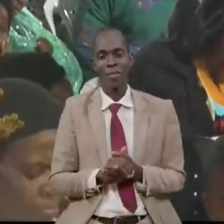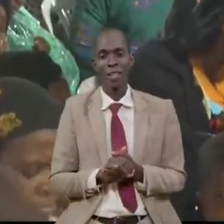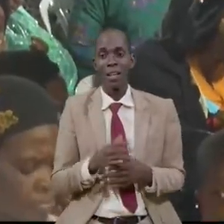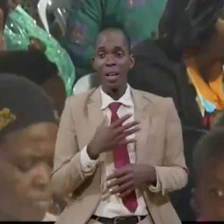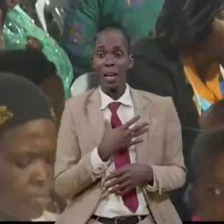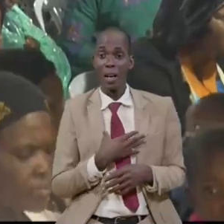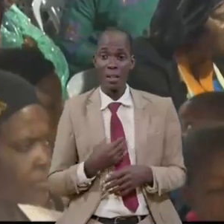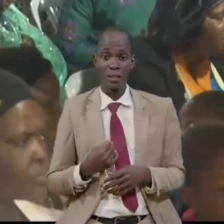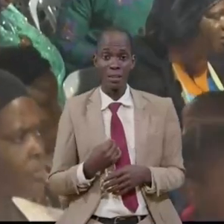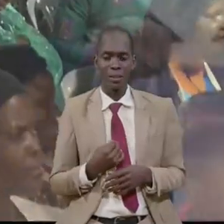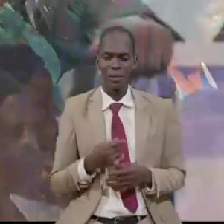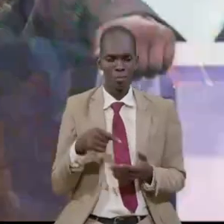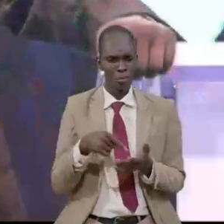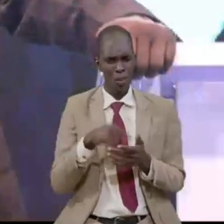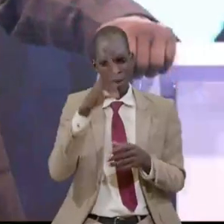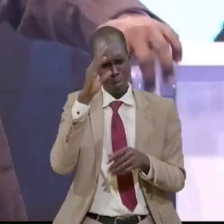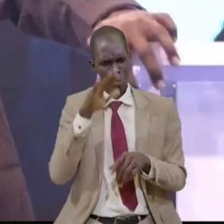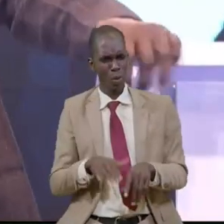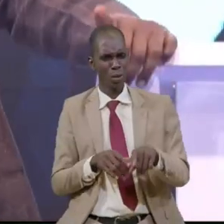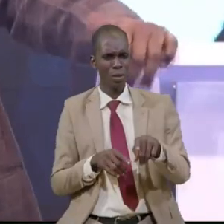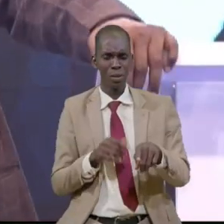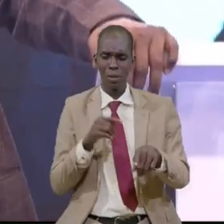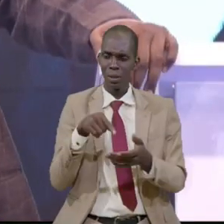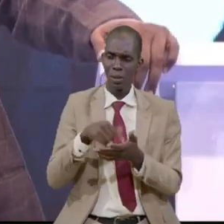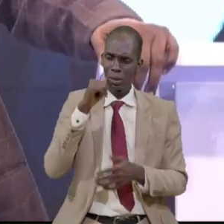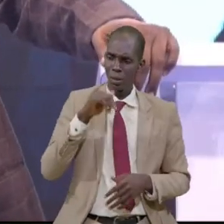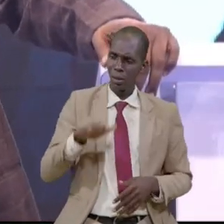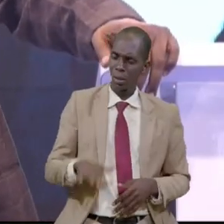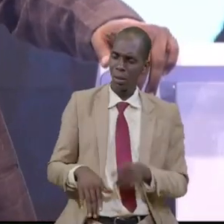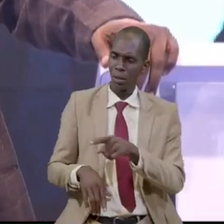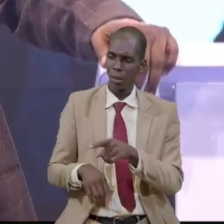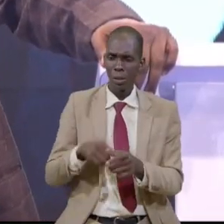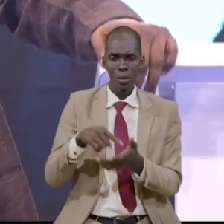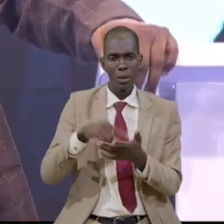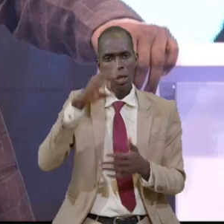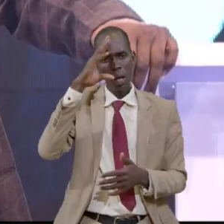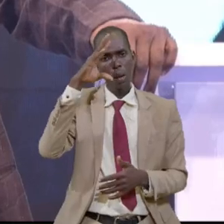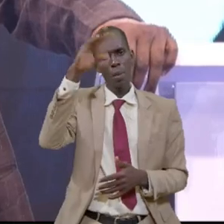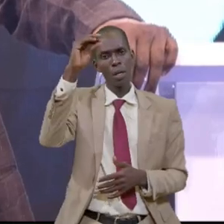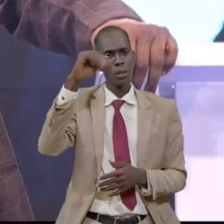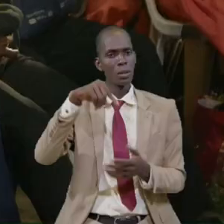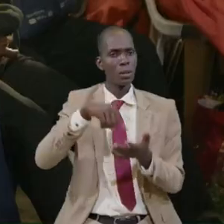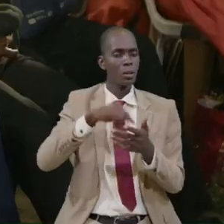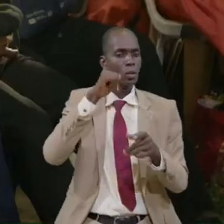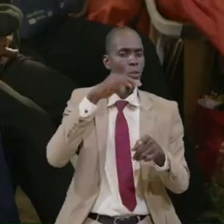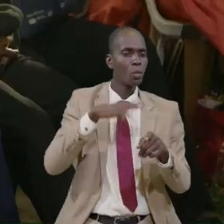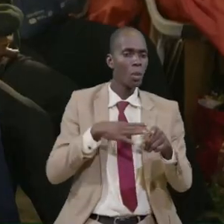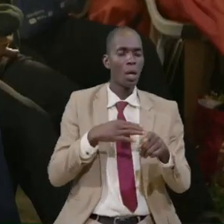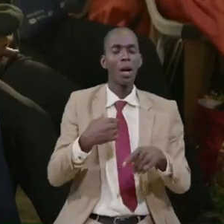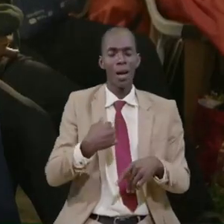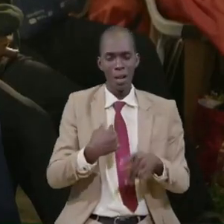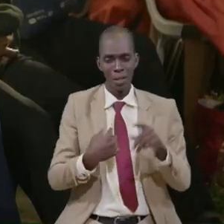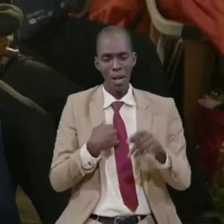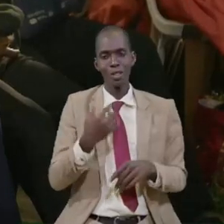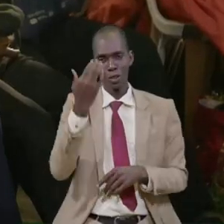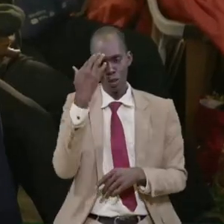et ce garçon cette fille cet homme cette femme je je connaît